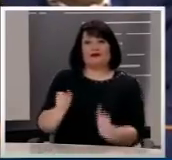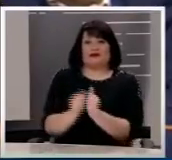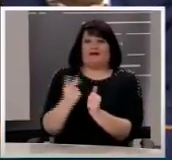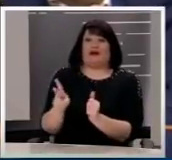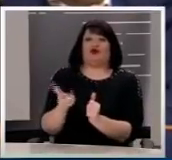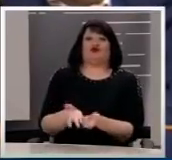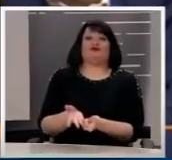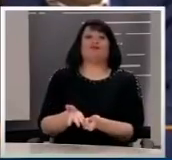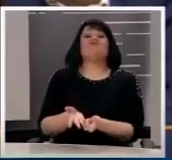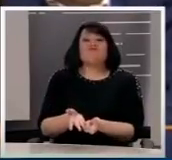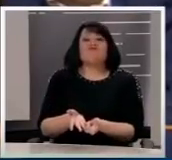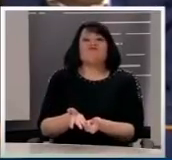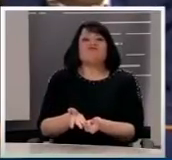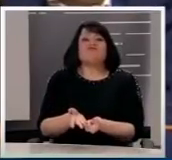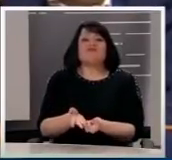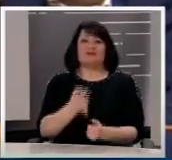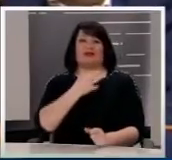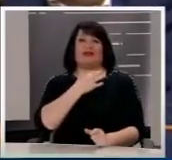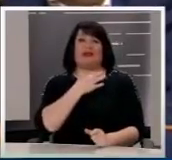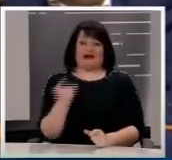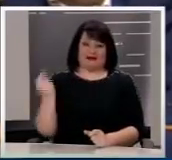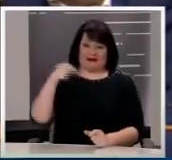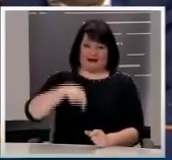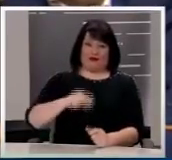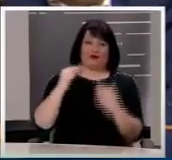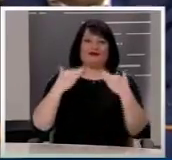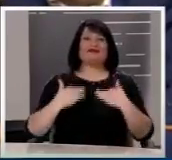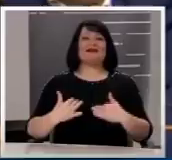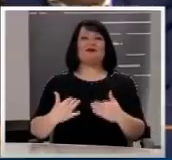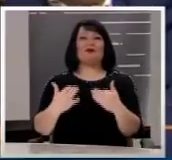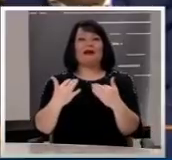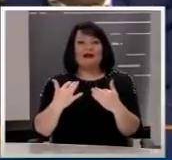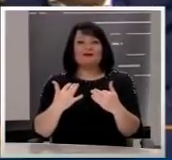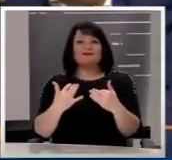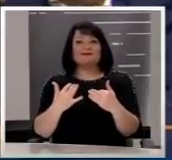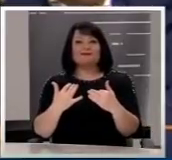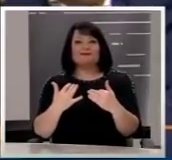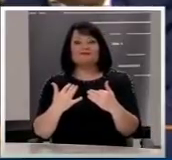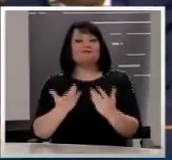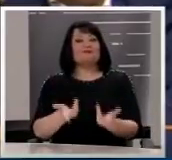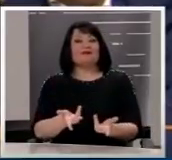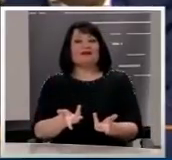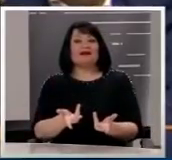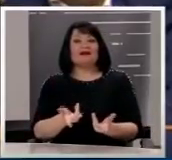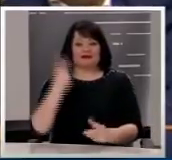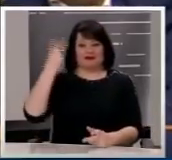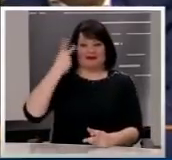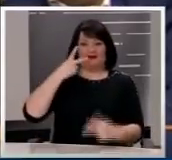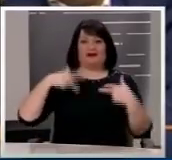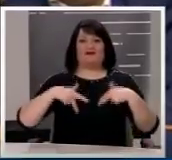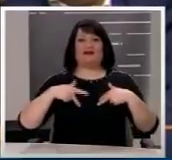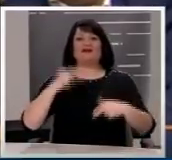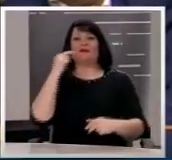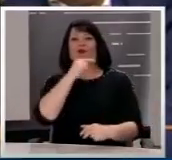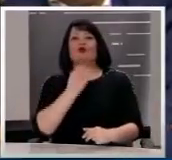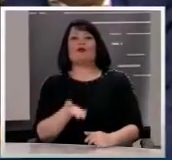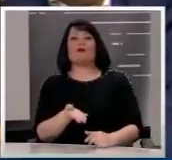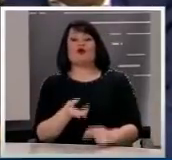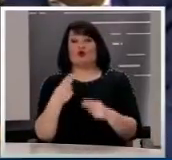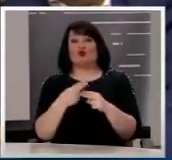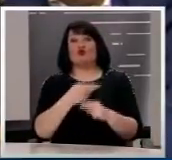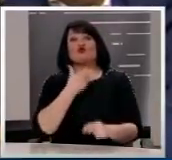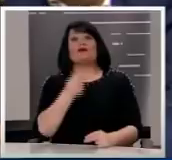σας. Δεν χρειάζεται λοιπόν να έρχεστε εδώ στη Βουλή και να καταφέρεστε εναντίον της κυβέρνησης και του Πρωθυπουργού για τόσο